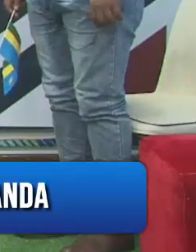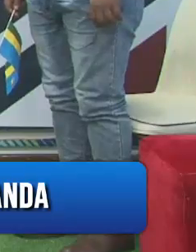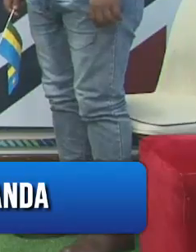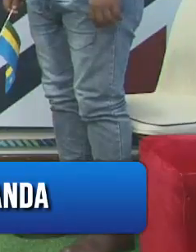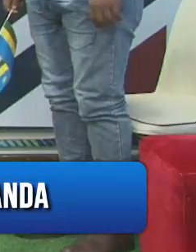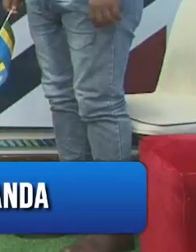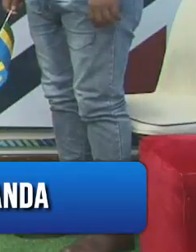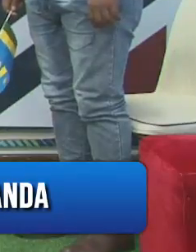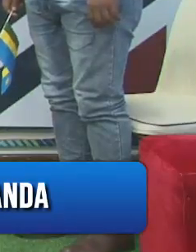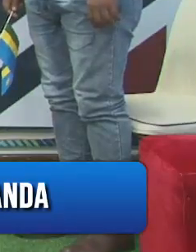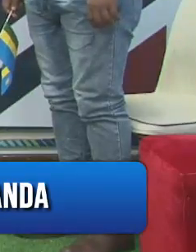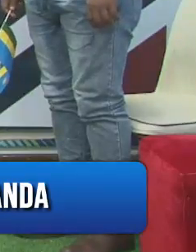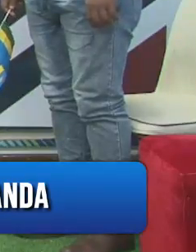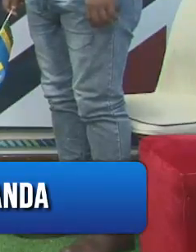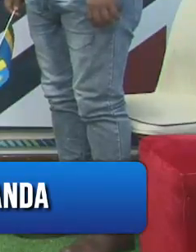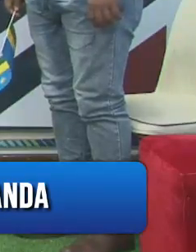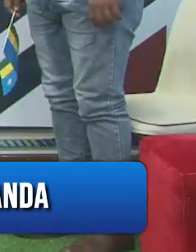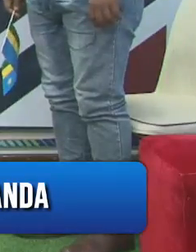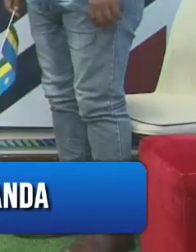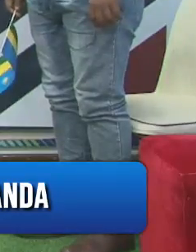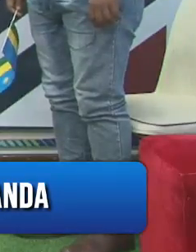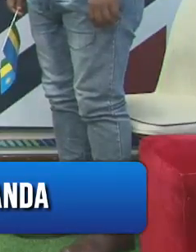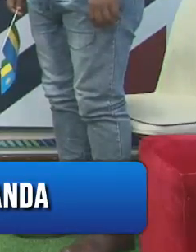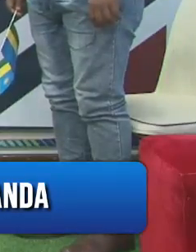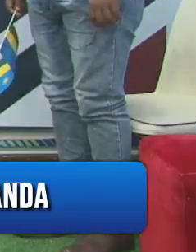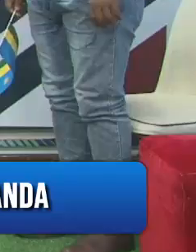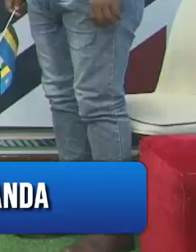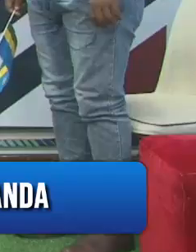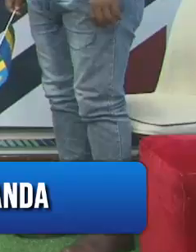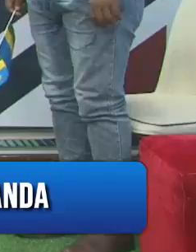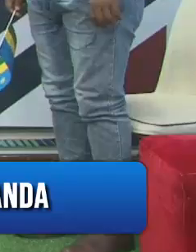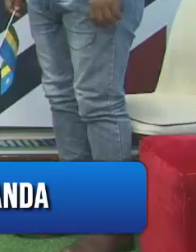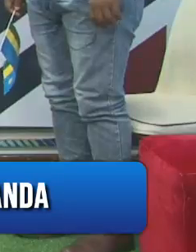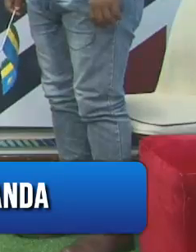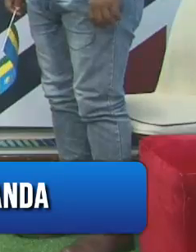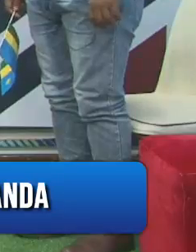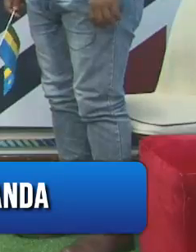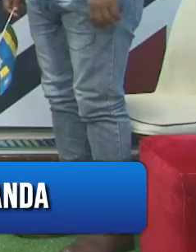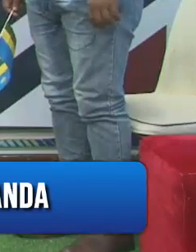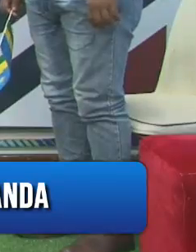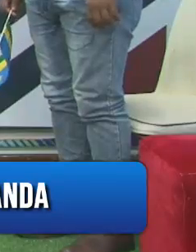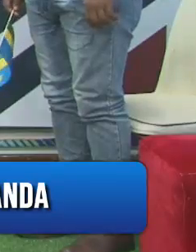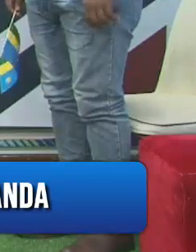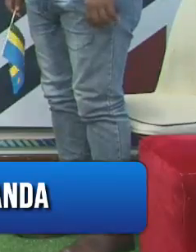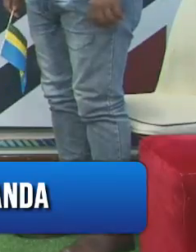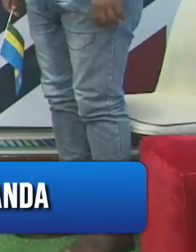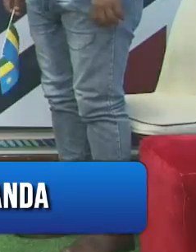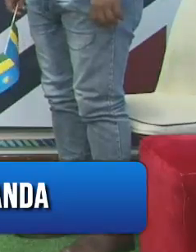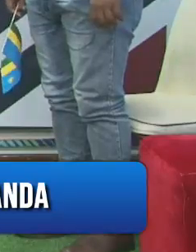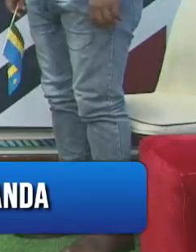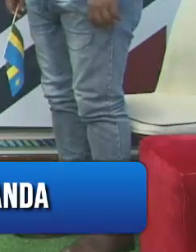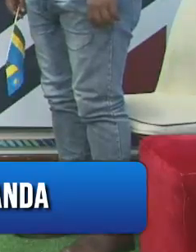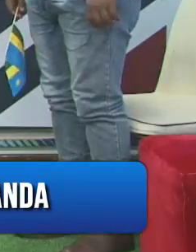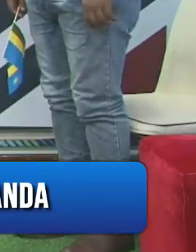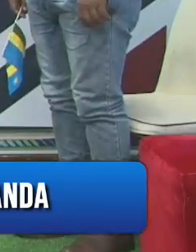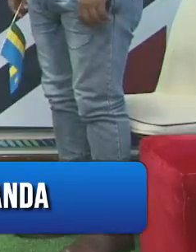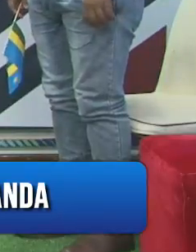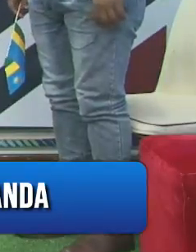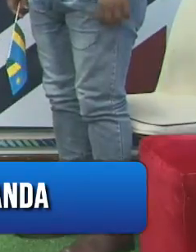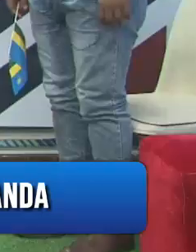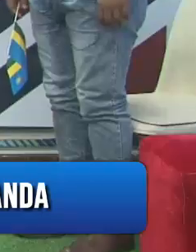hanyuma turavuza amasirimbi turakoma mu mashyi ndetse na karuru nta kibazo turaza kugatera mu rwego rwo kugira ngo ino manda igere aho